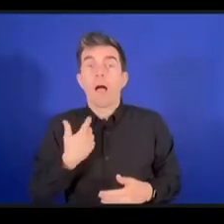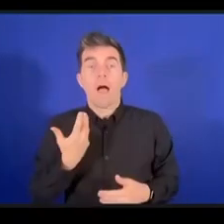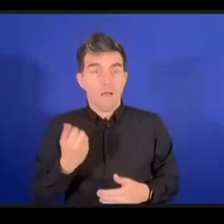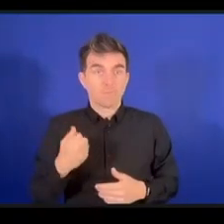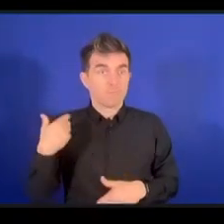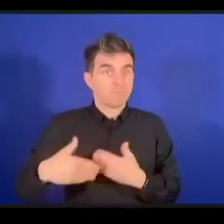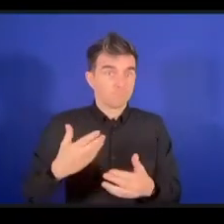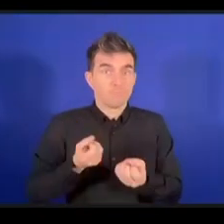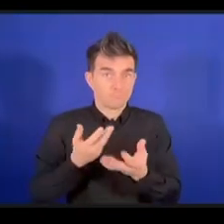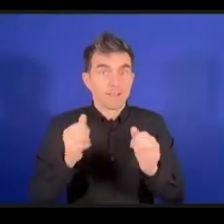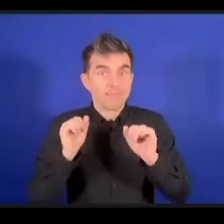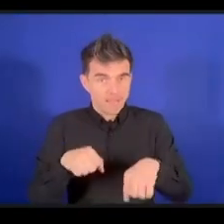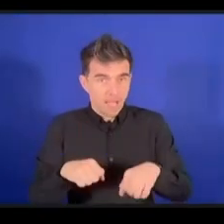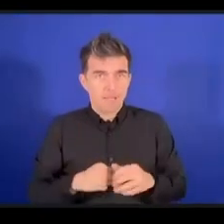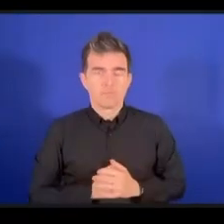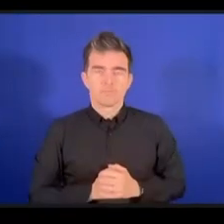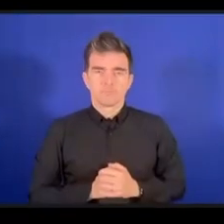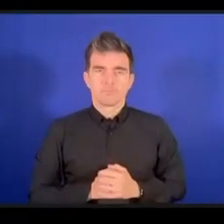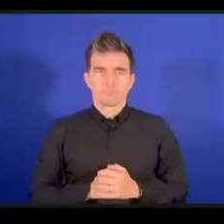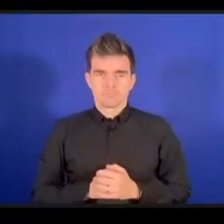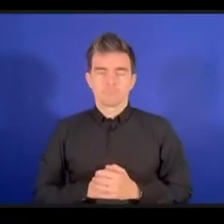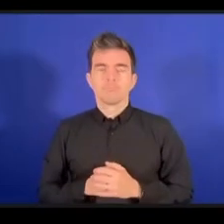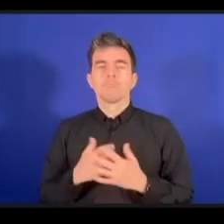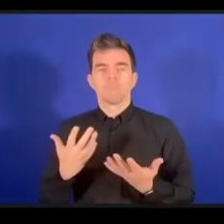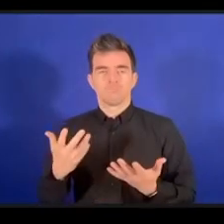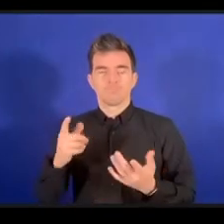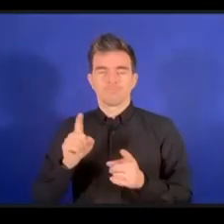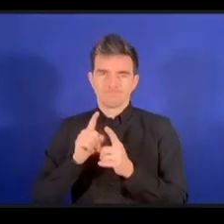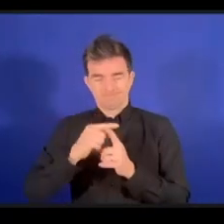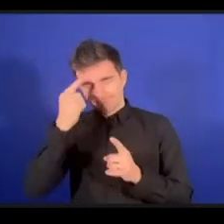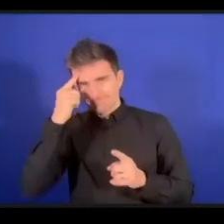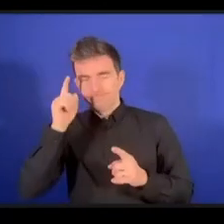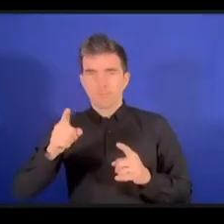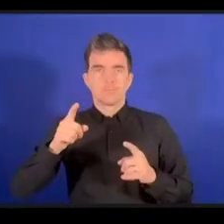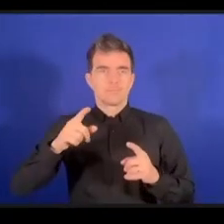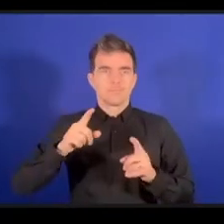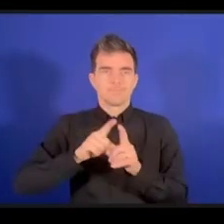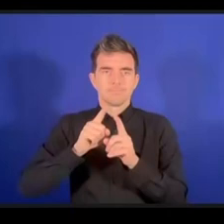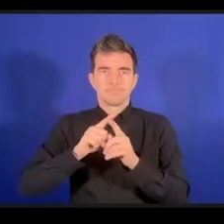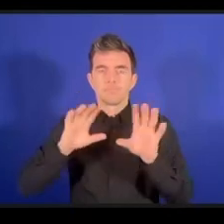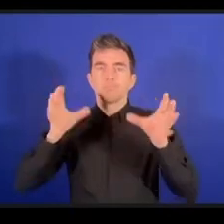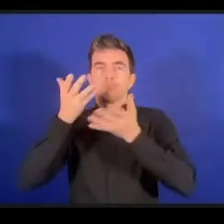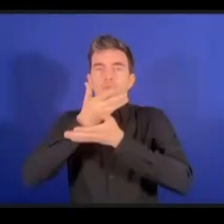从上而下，从下而上要综合，感谢你们的参与。